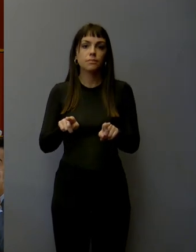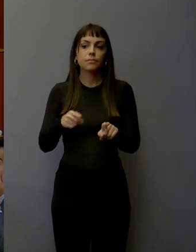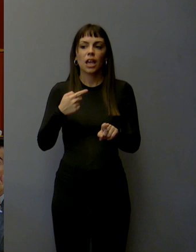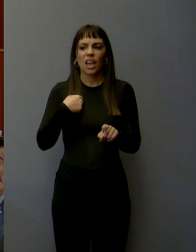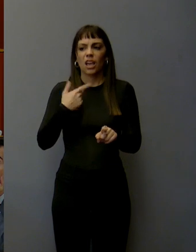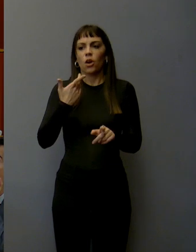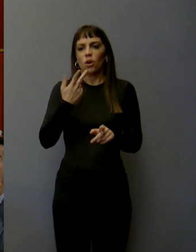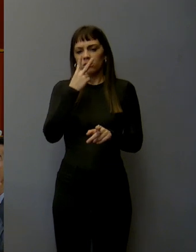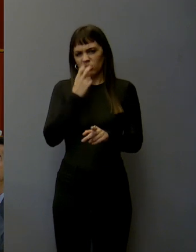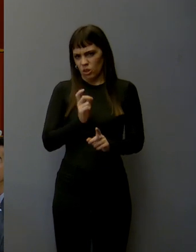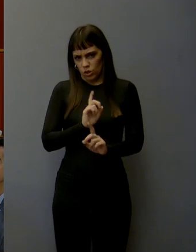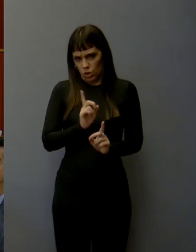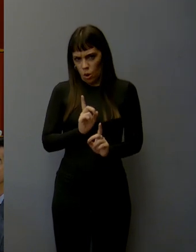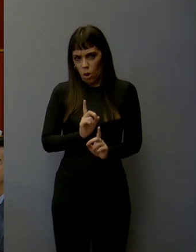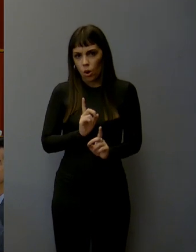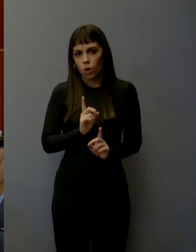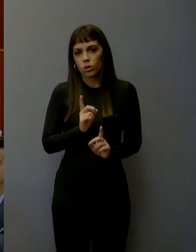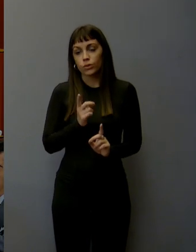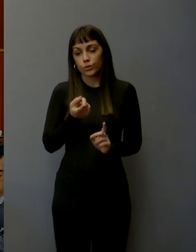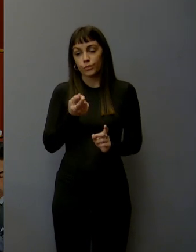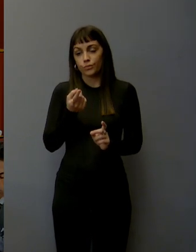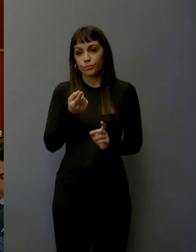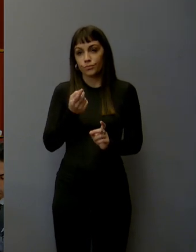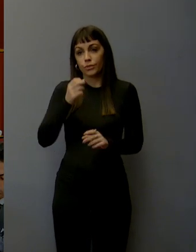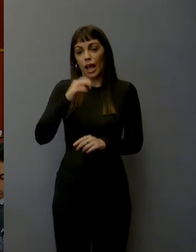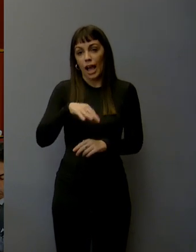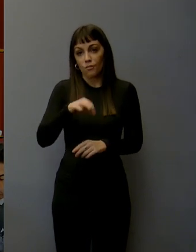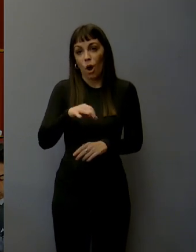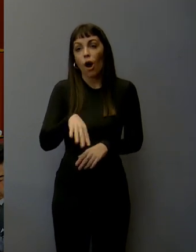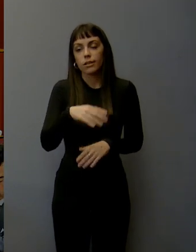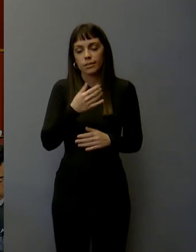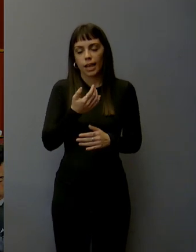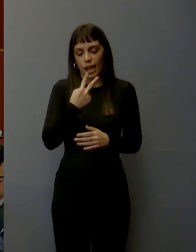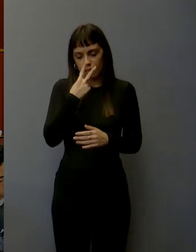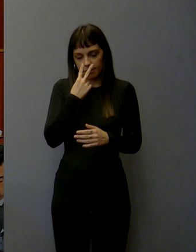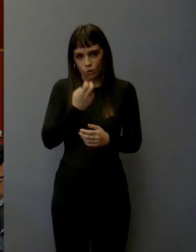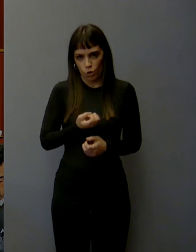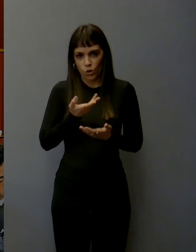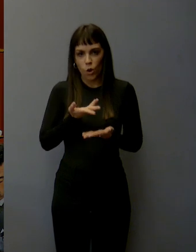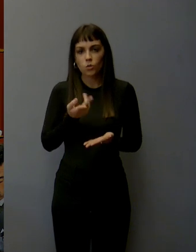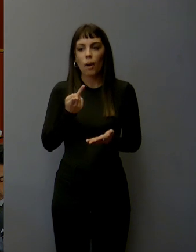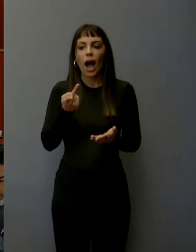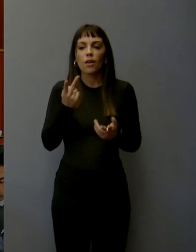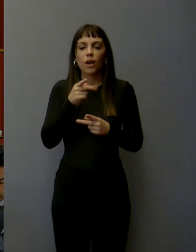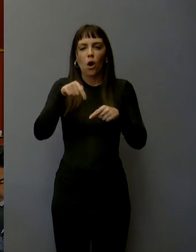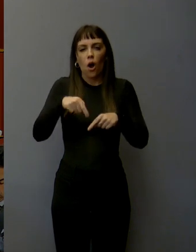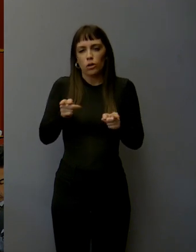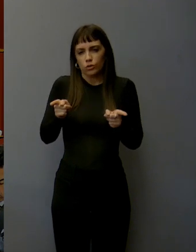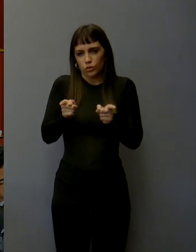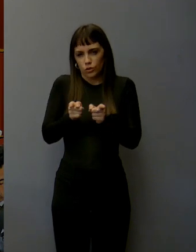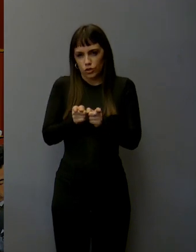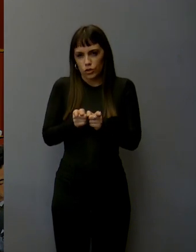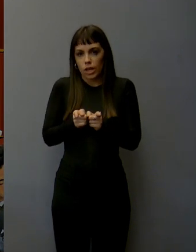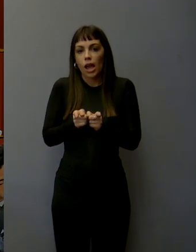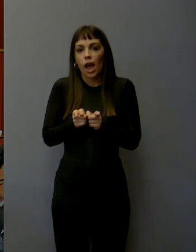né noioso cosa che molte volte mi riesce anche con facilità e vorrei solamente concentrarmi su un elemento che